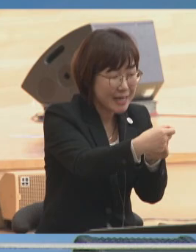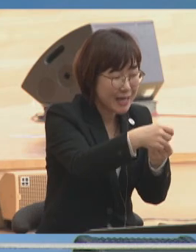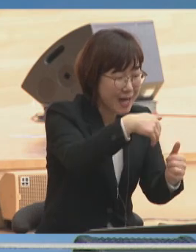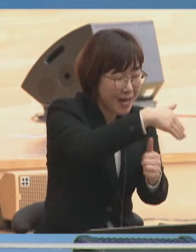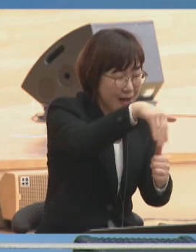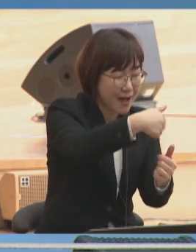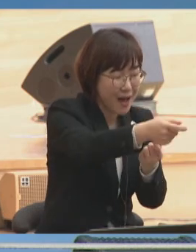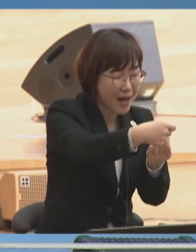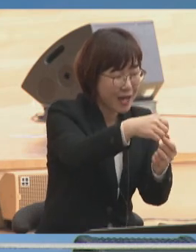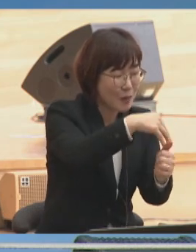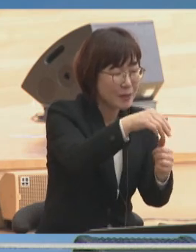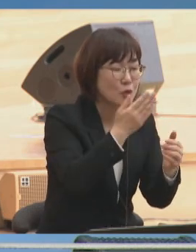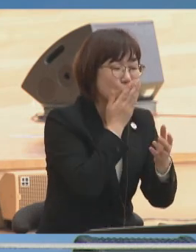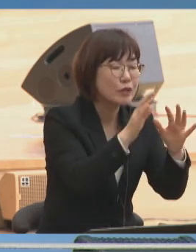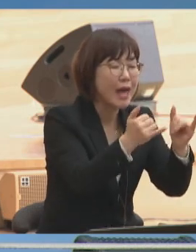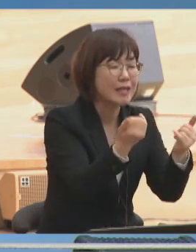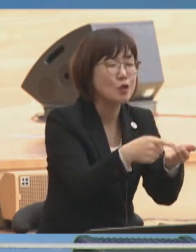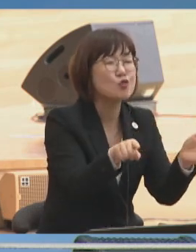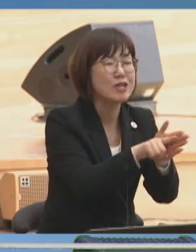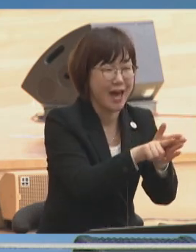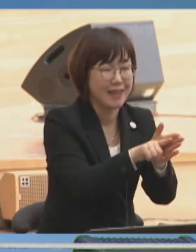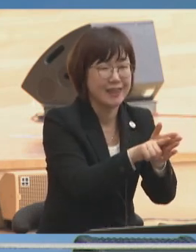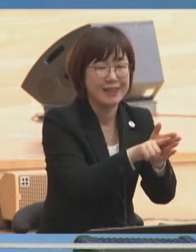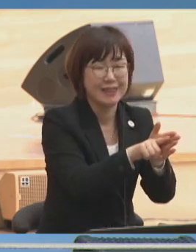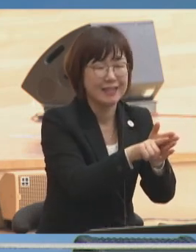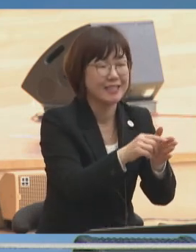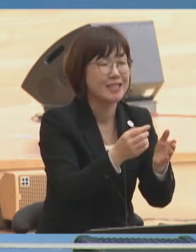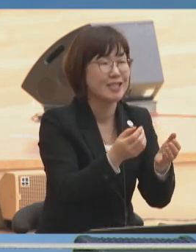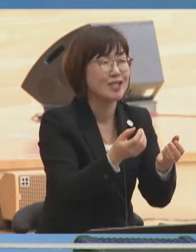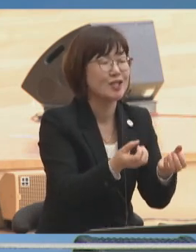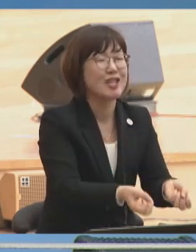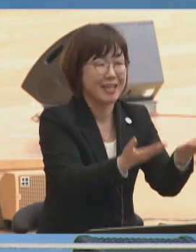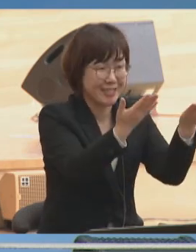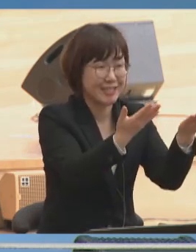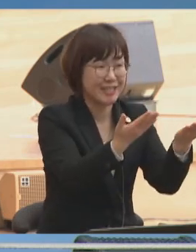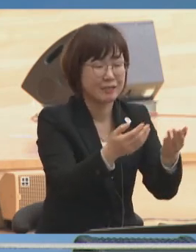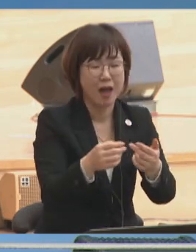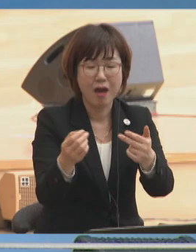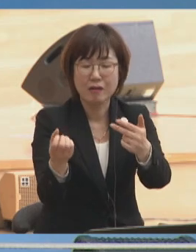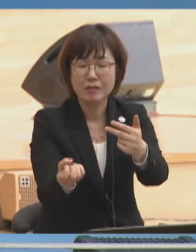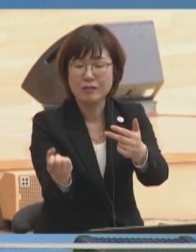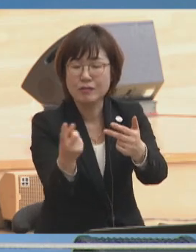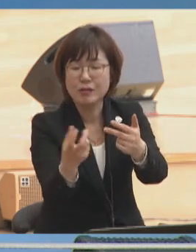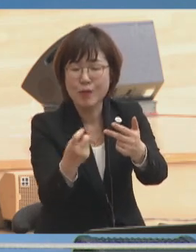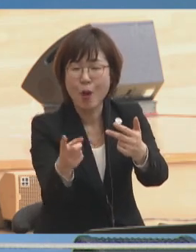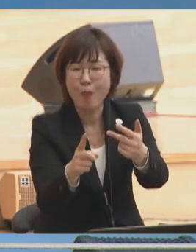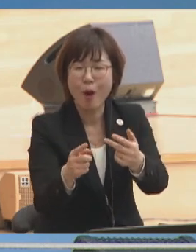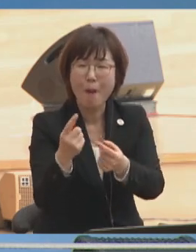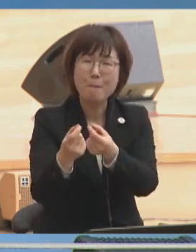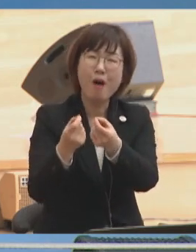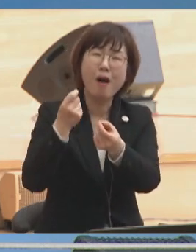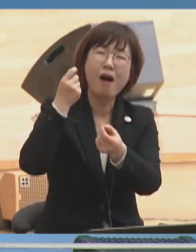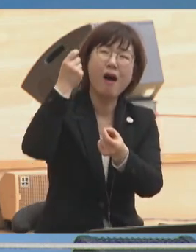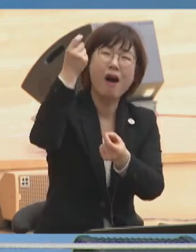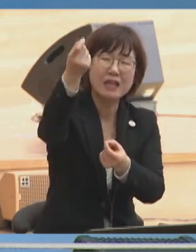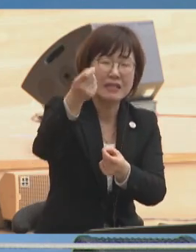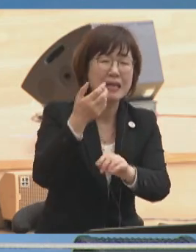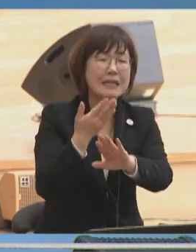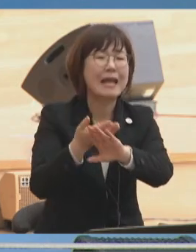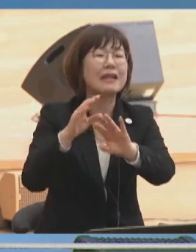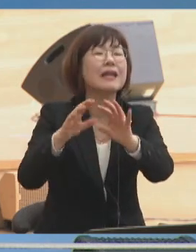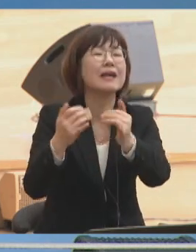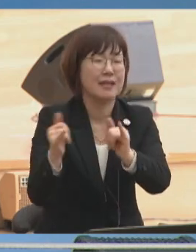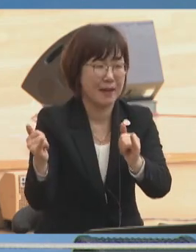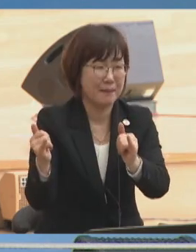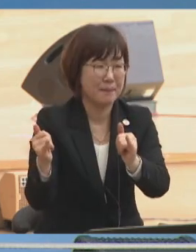유대인들을 불쌍히 여기셔서 여시는 천국 잔치. 반면 칠병 두 마리는 뭐냐? 먼 곳에 있는 이방인들을